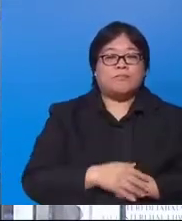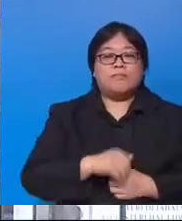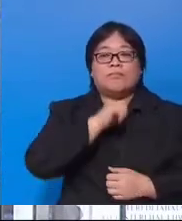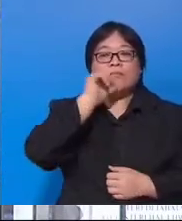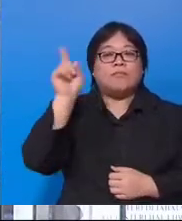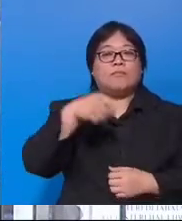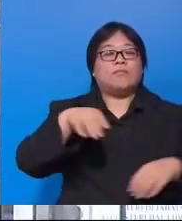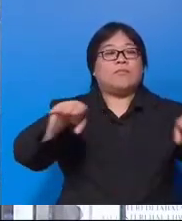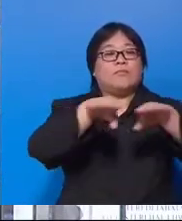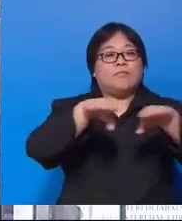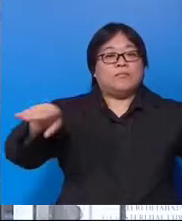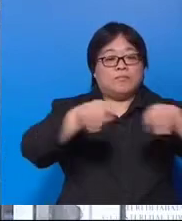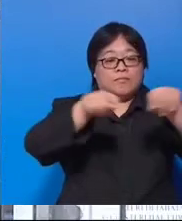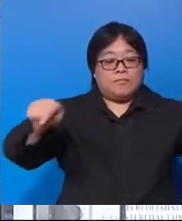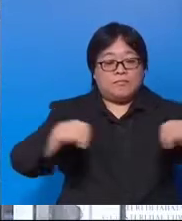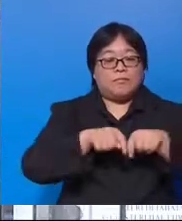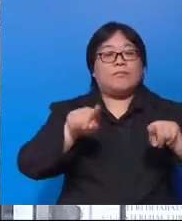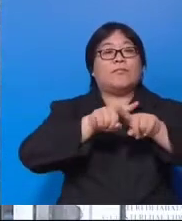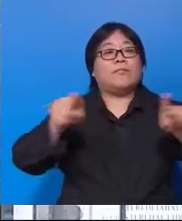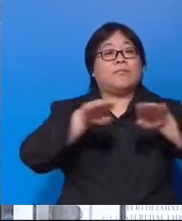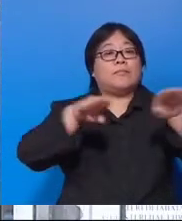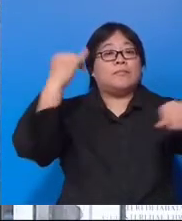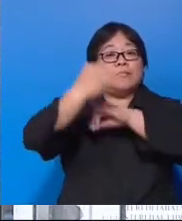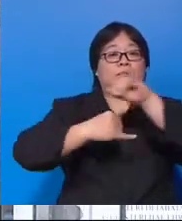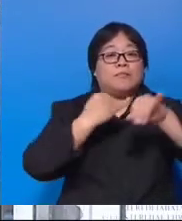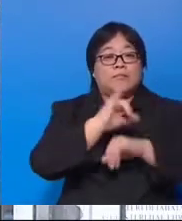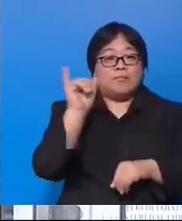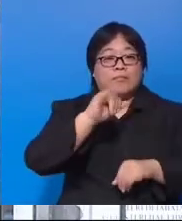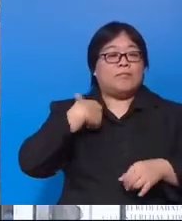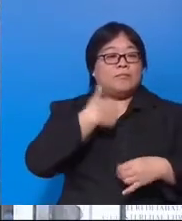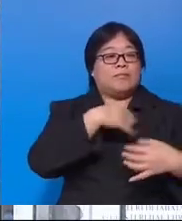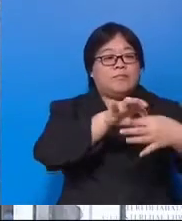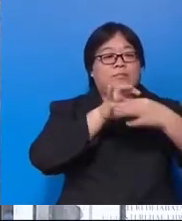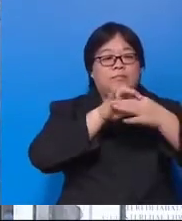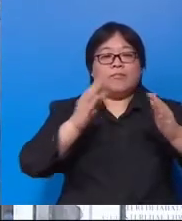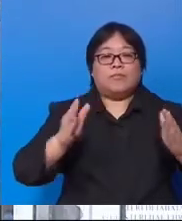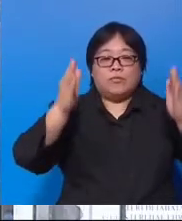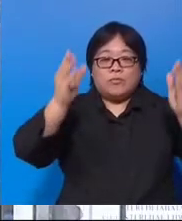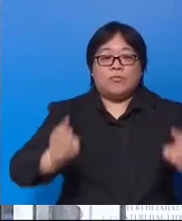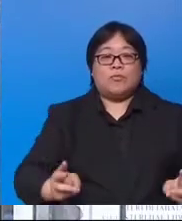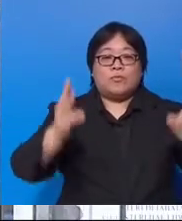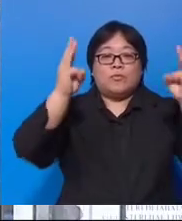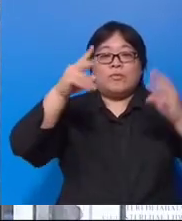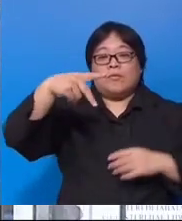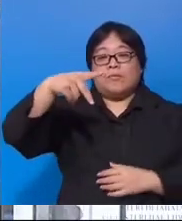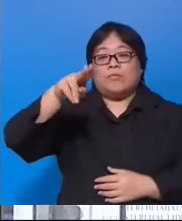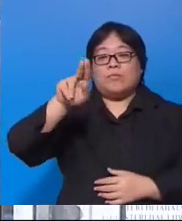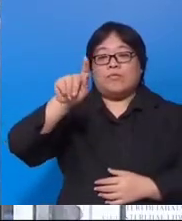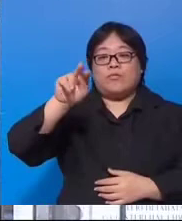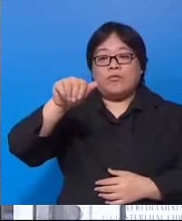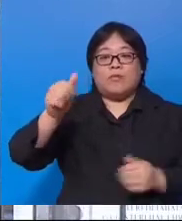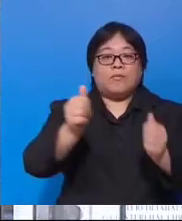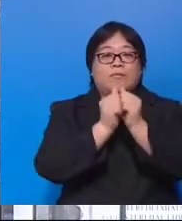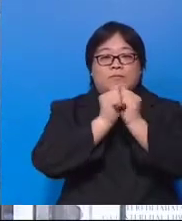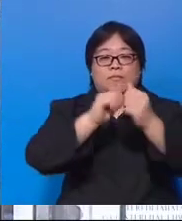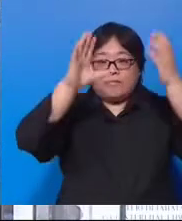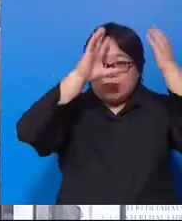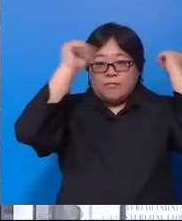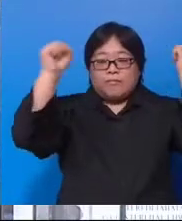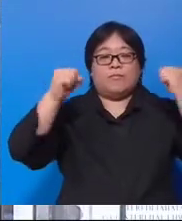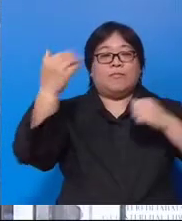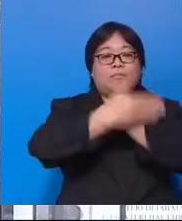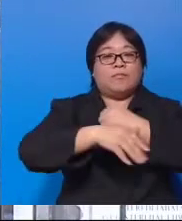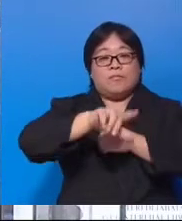bukan saja di peringkat tempatan tapi di antarabangsa. Kita bekerjasama dengan Wisma Putra, dengan duta-duta daripada negara-negara yang